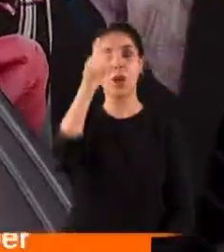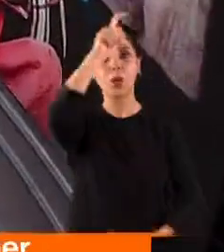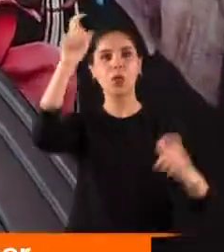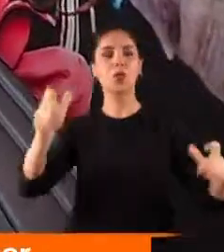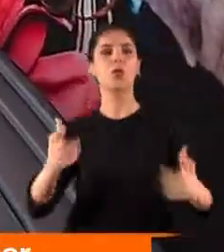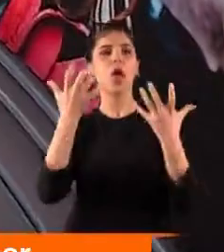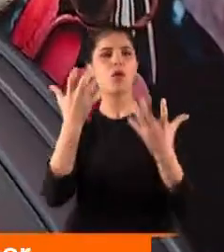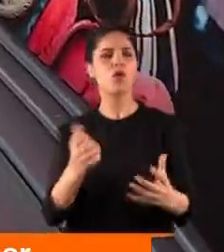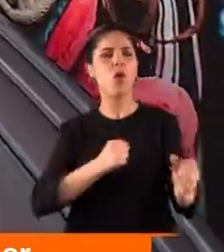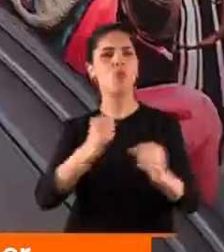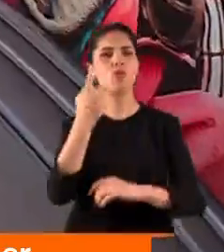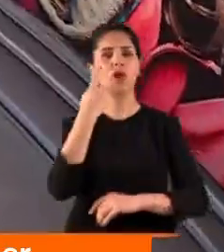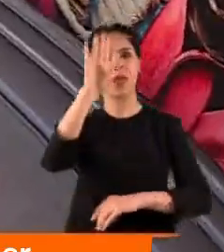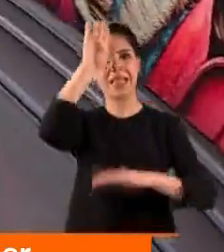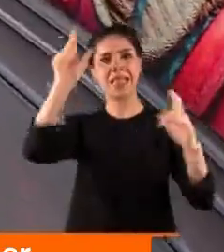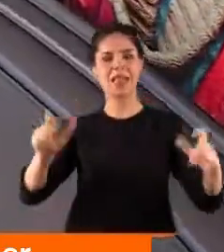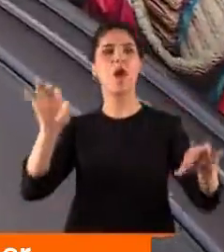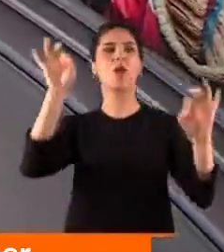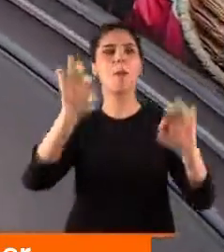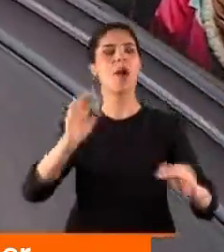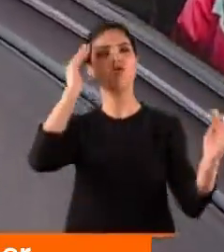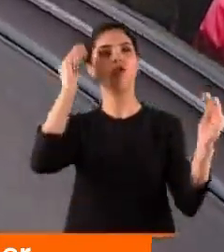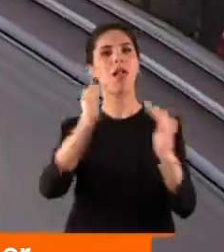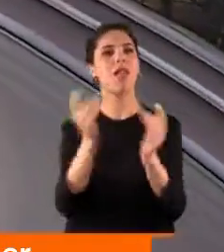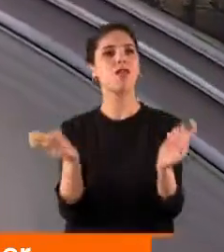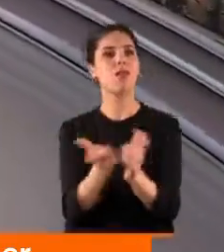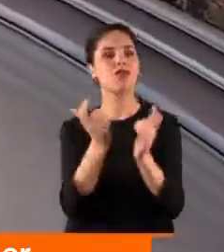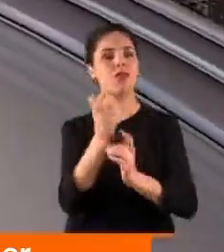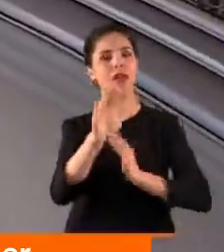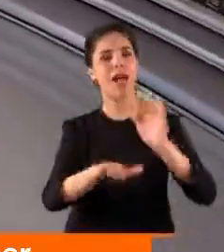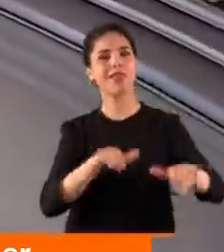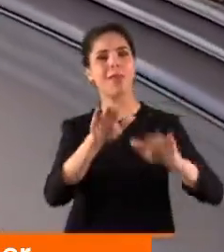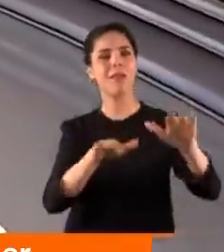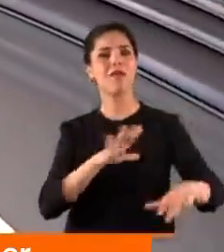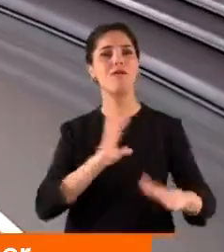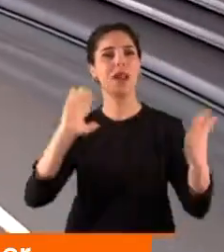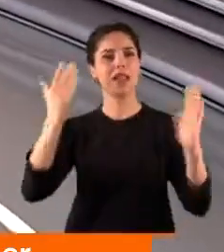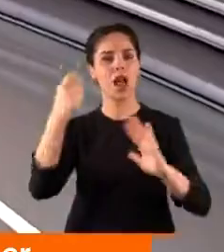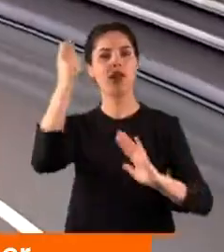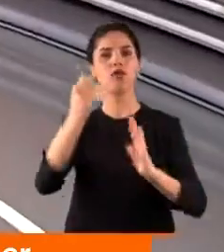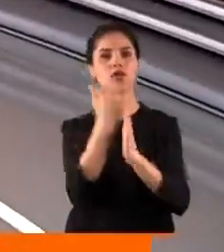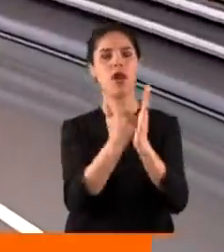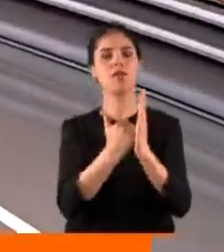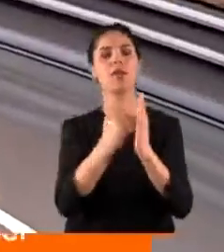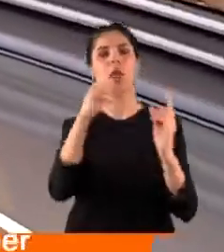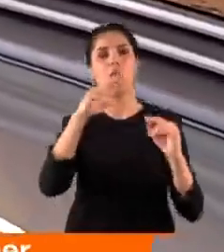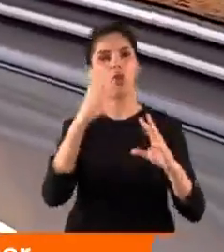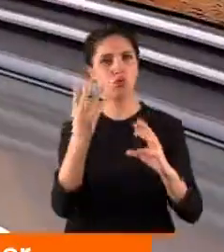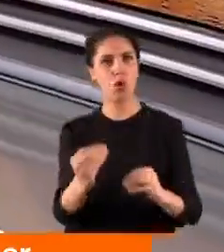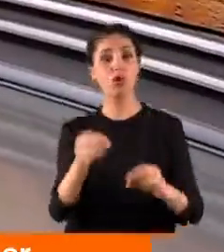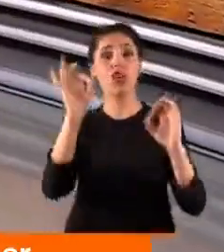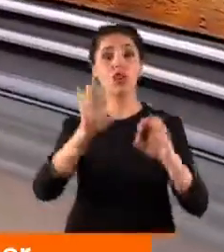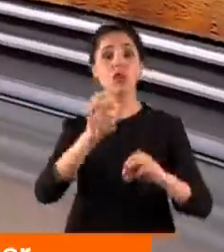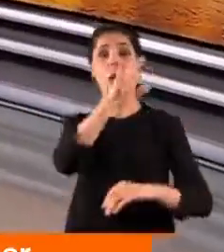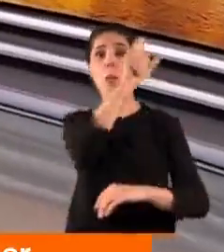Türkiye'nin yoğun çabasıyla İstanbul'da başlayan müzakerelerde epey yol alındı. Taraflar şartlarını masaya yatırdı. Gözlerde artık